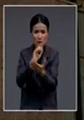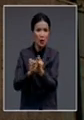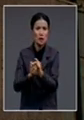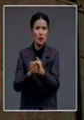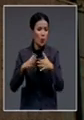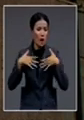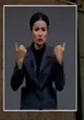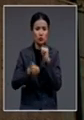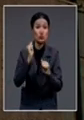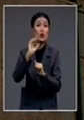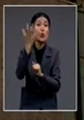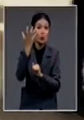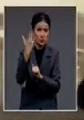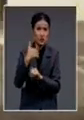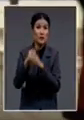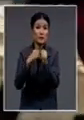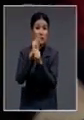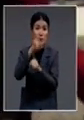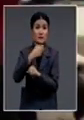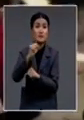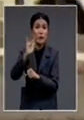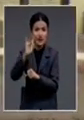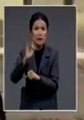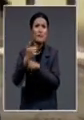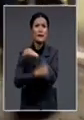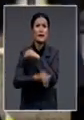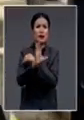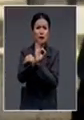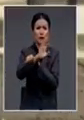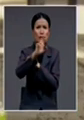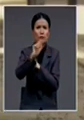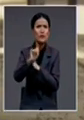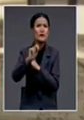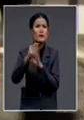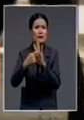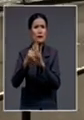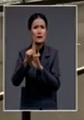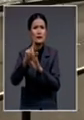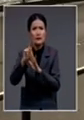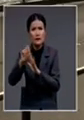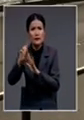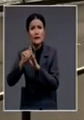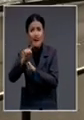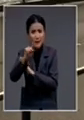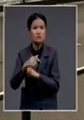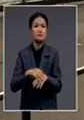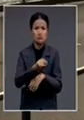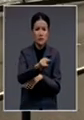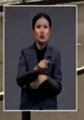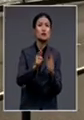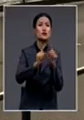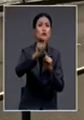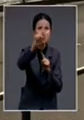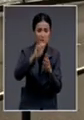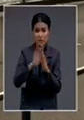านนี้ฟินแลนด์ขึ้นแท่นแชมป์ความสุขประจำปีล่าสุดนะครับจากการจัดอันดับทั้งหมด156ประเทศทั่วโลก